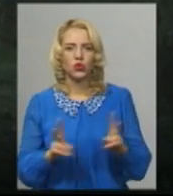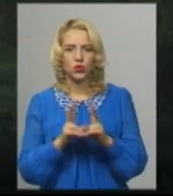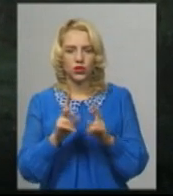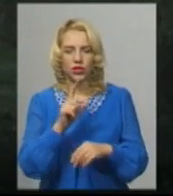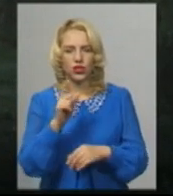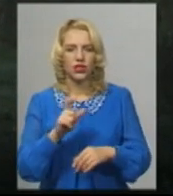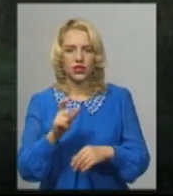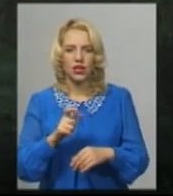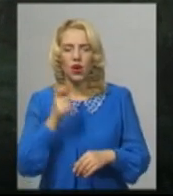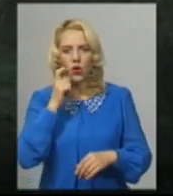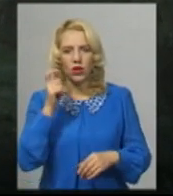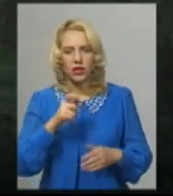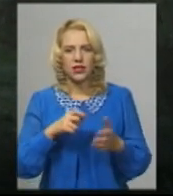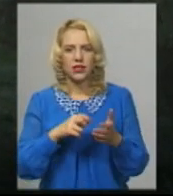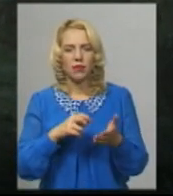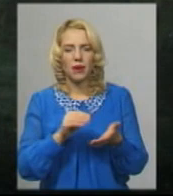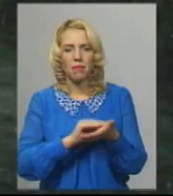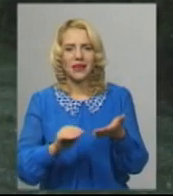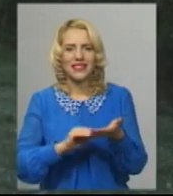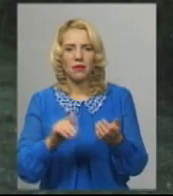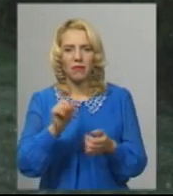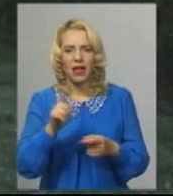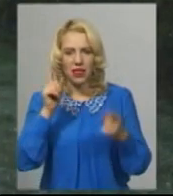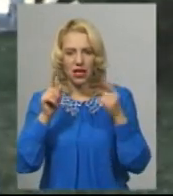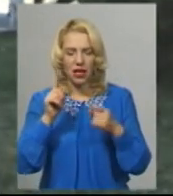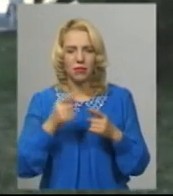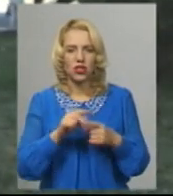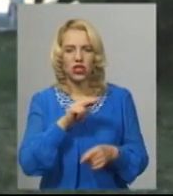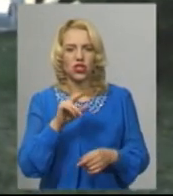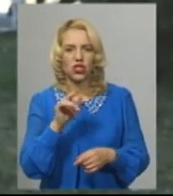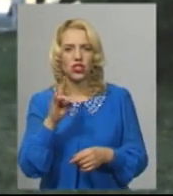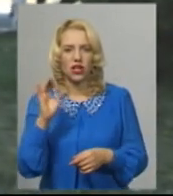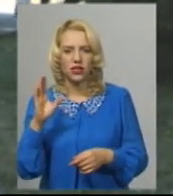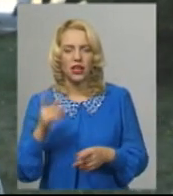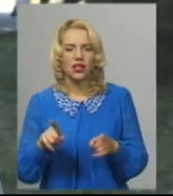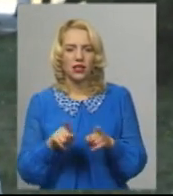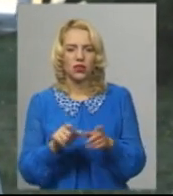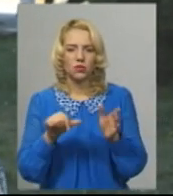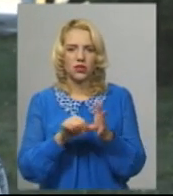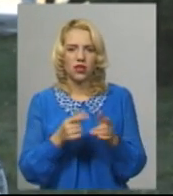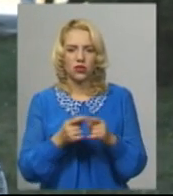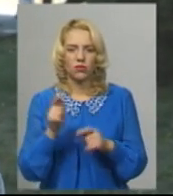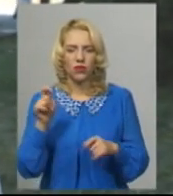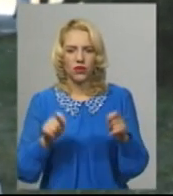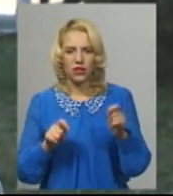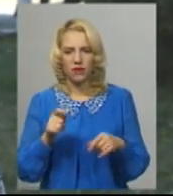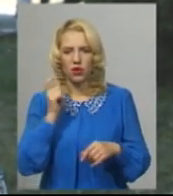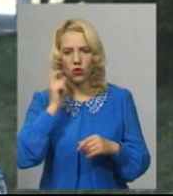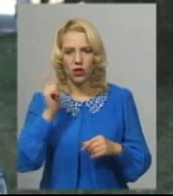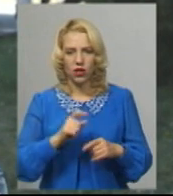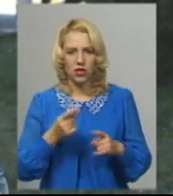з українським письменником Мирославом Личинцем. Також ми презентуємо на цьому фестивалі